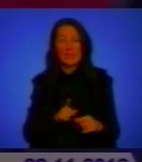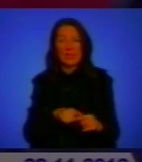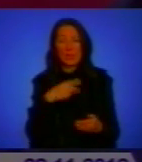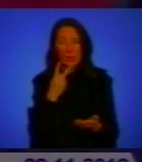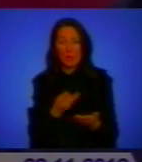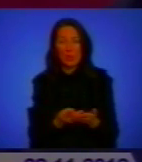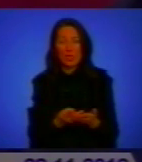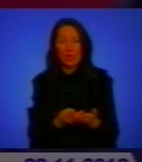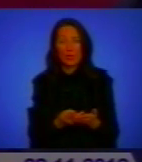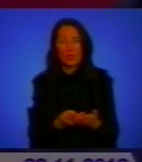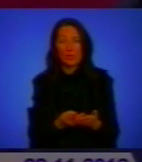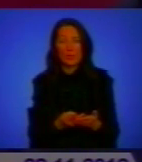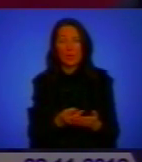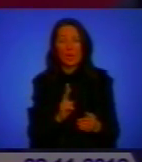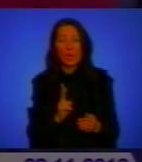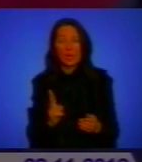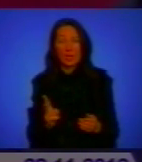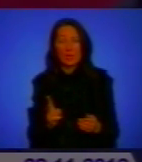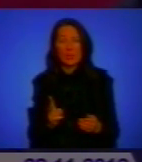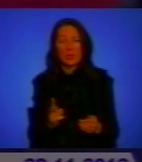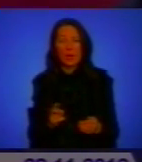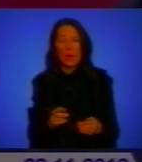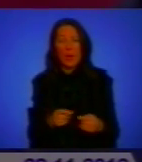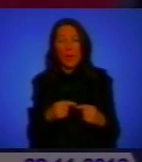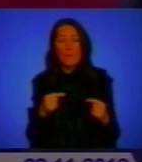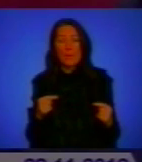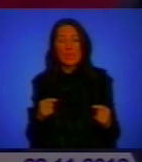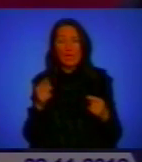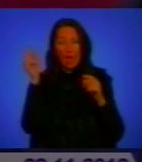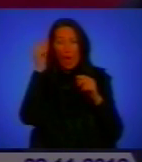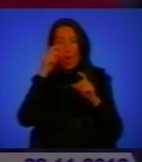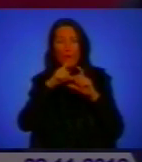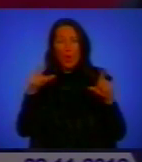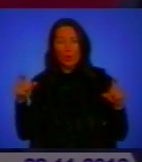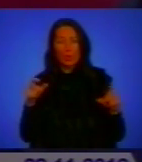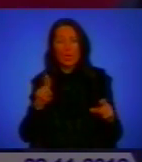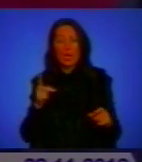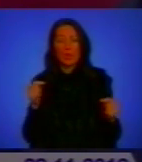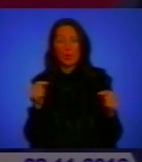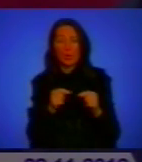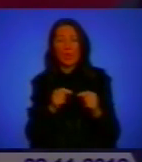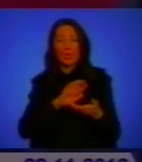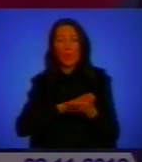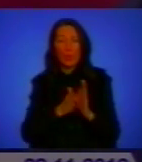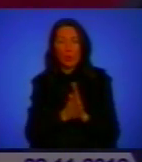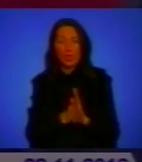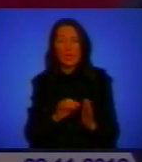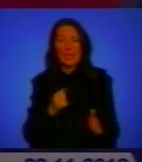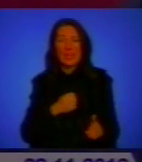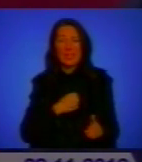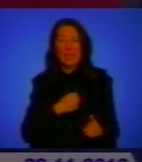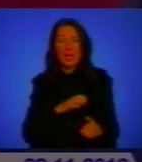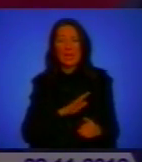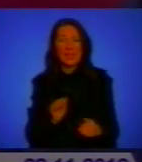передбачають, скажімо так, якісь більше лозунги, ніж конкретні положення, вони, на жаль, теж, ну,